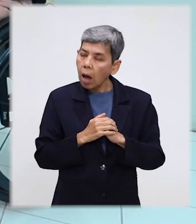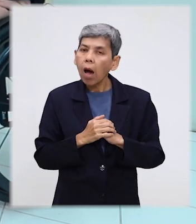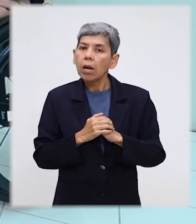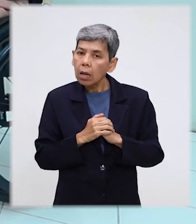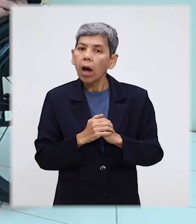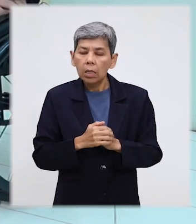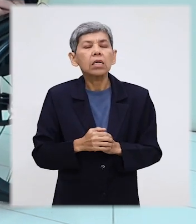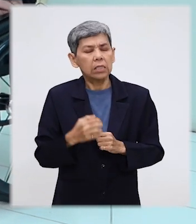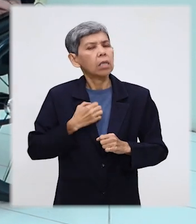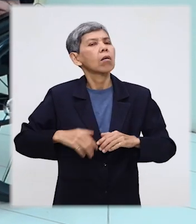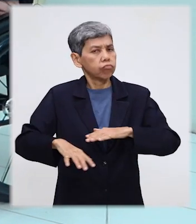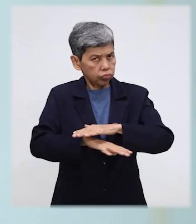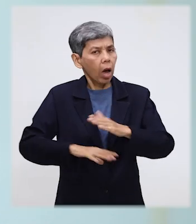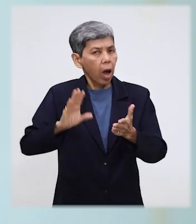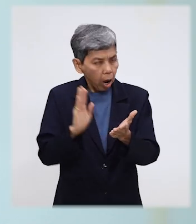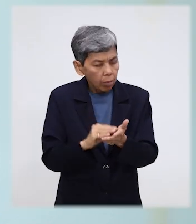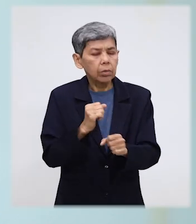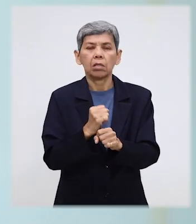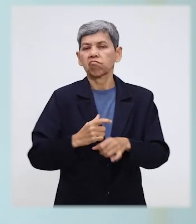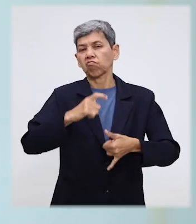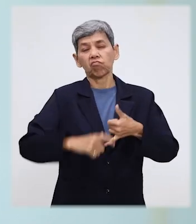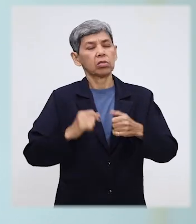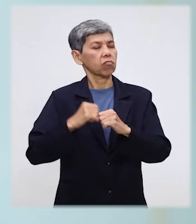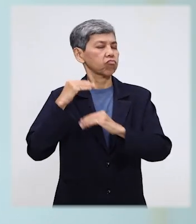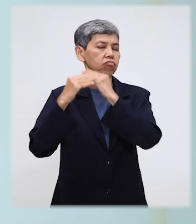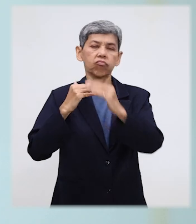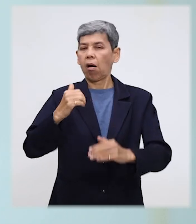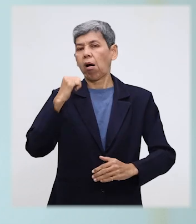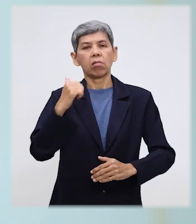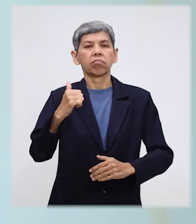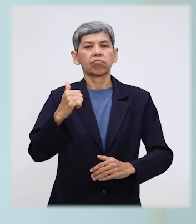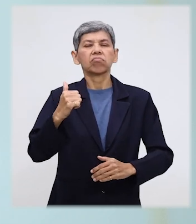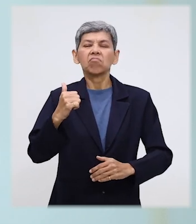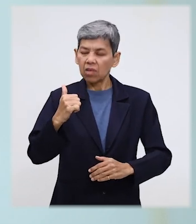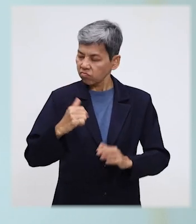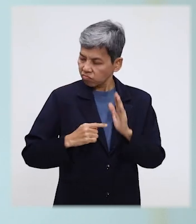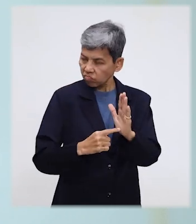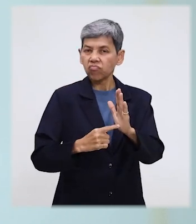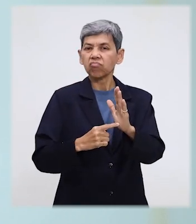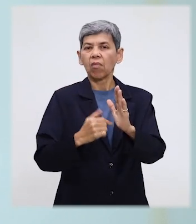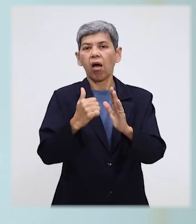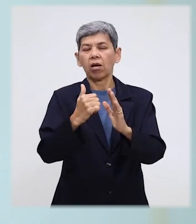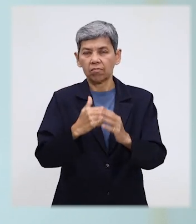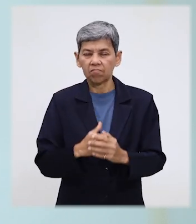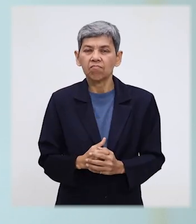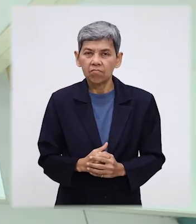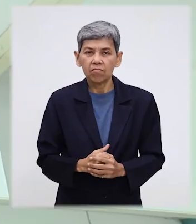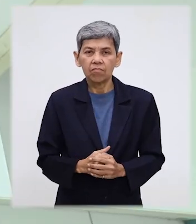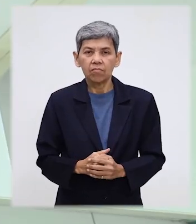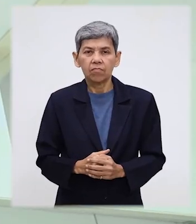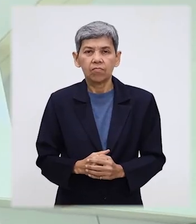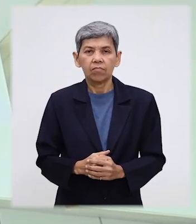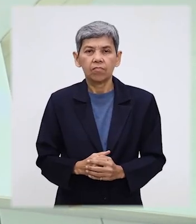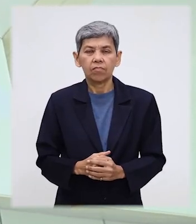งนี้ทำไงจะผลักได้ให้ตัวเองเนี่ยสามารถก้าวขึ้นไปได้ไปเป็นต้นแบบให้คนอื่นต่อได